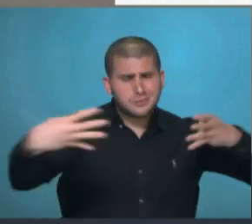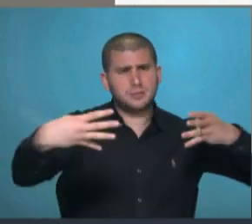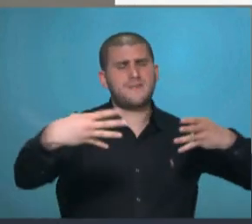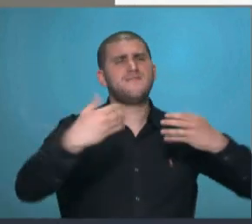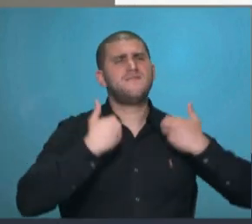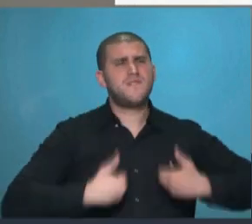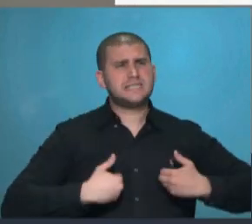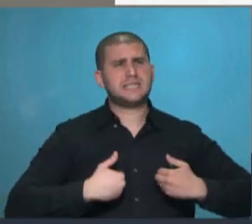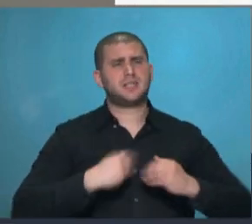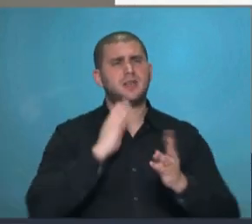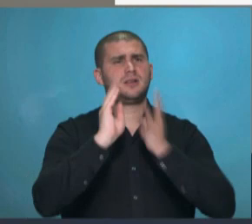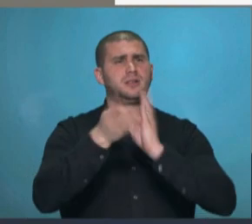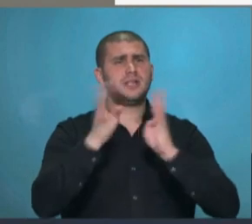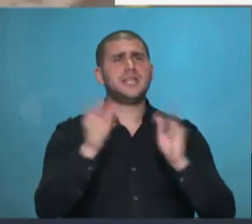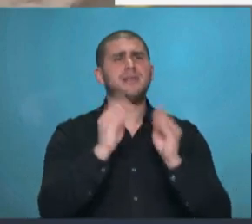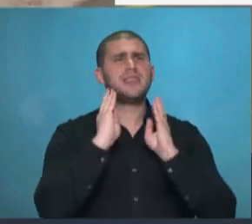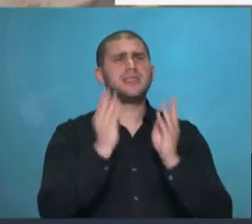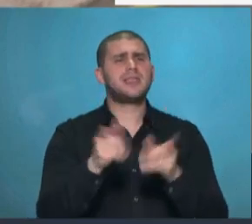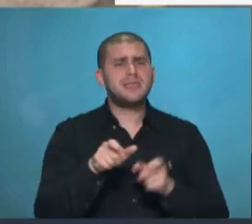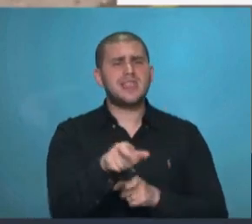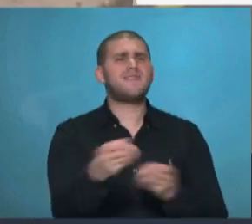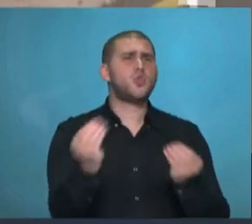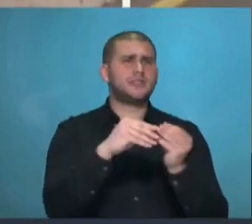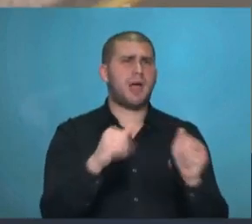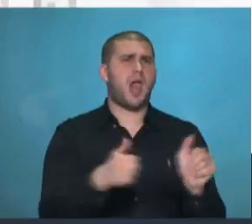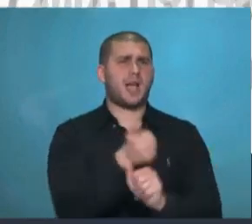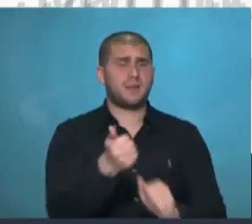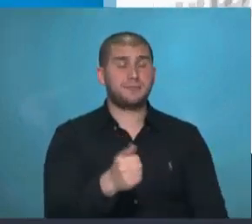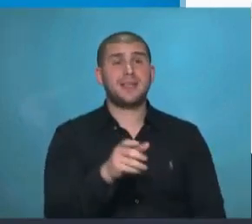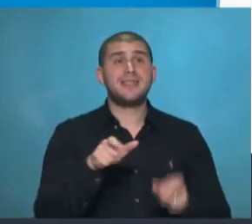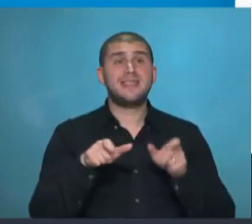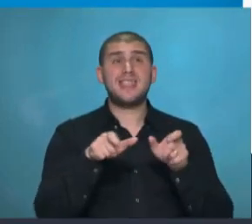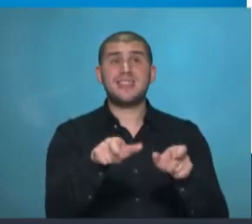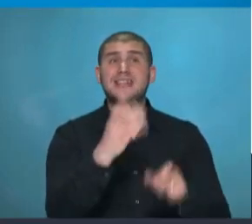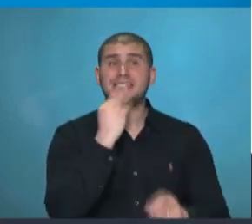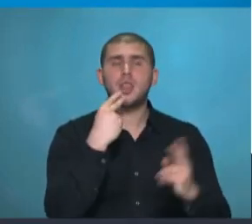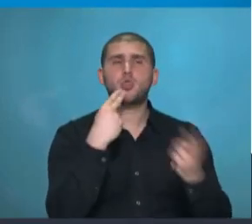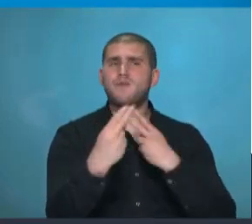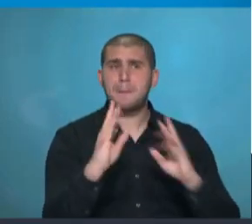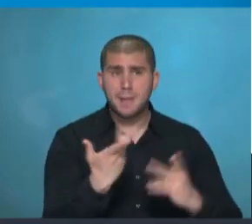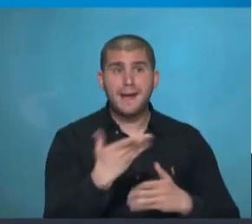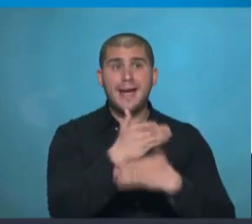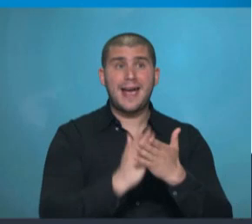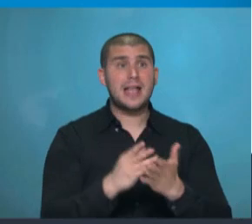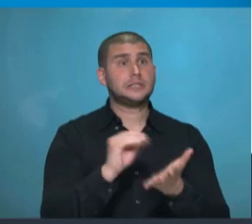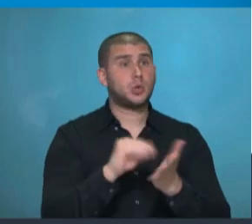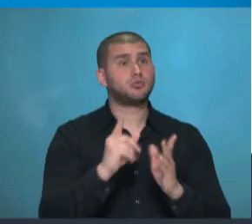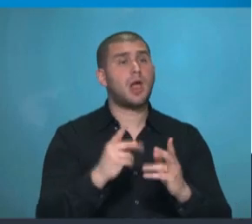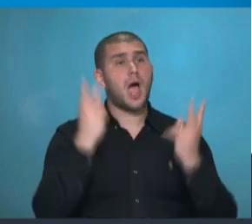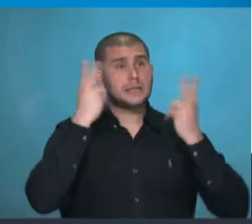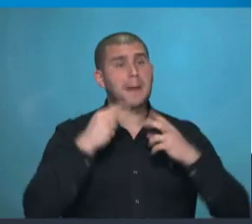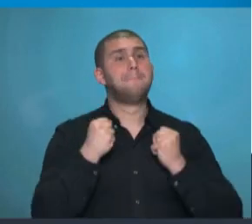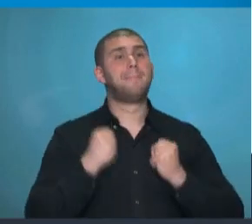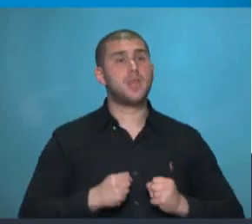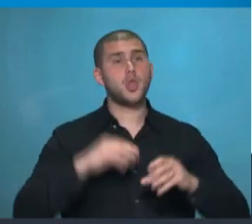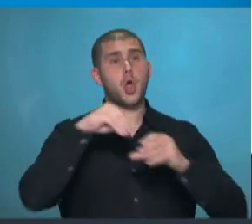כיווני הנסיעה עם נתיבים נוספים לעקיפה. נתיבי ישראל מסרו בתגובה. כחלק מהצורך בהסדרתו הבטיחותית